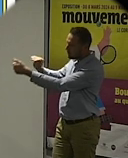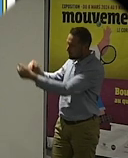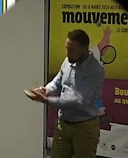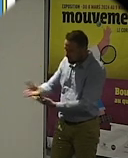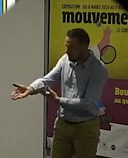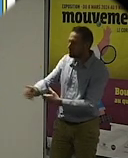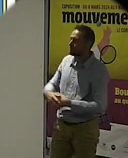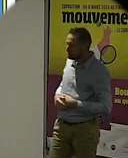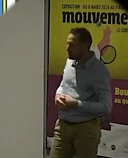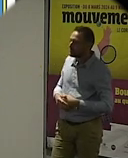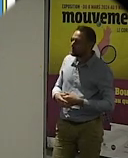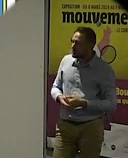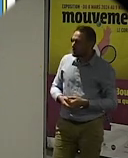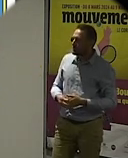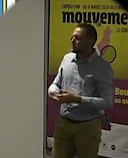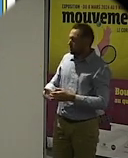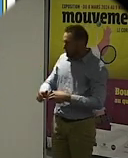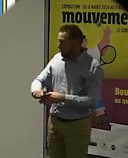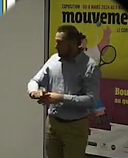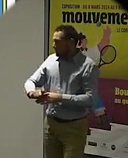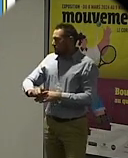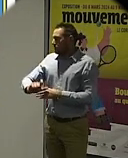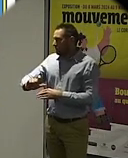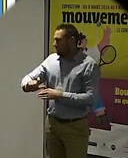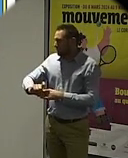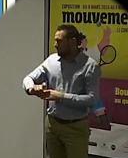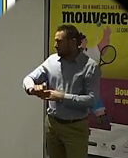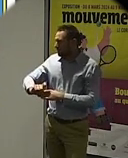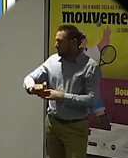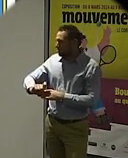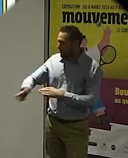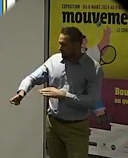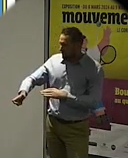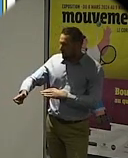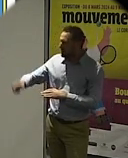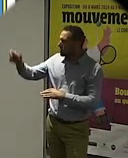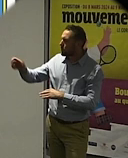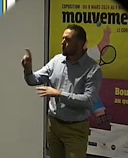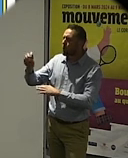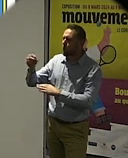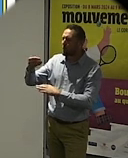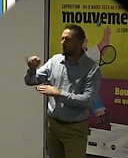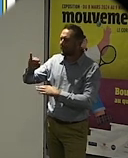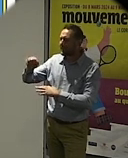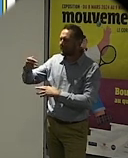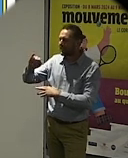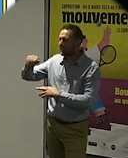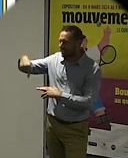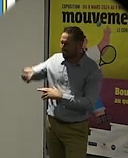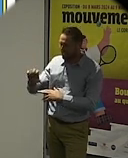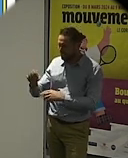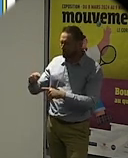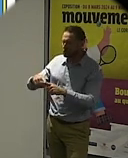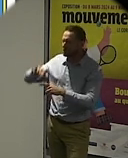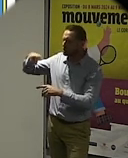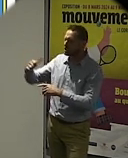propos. Pour enchaîner, avant d'écouter les témoignages de Dominique et Jérôme, du